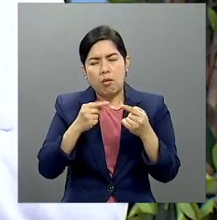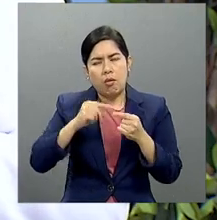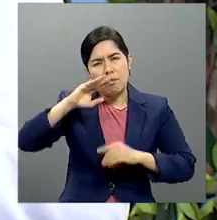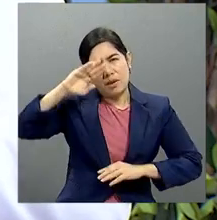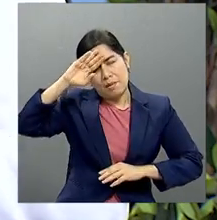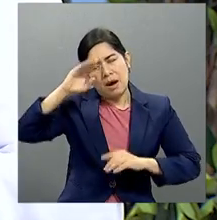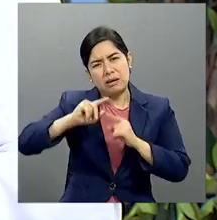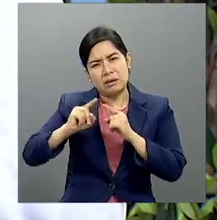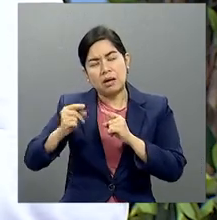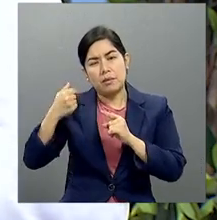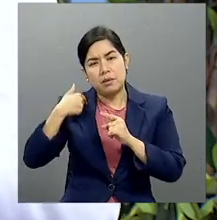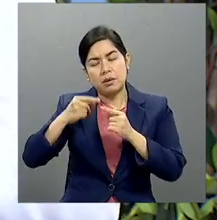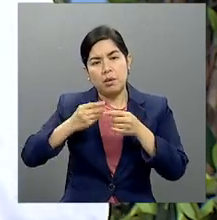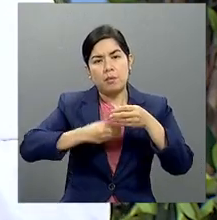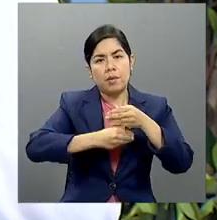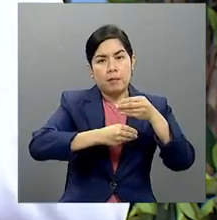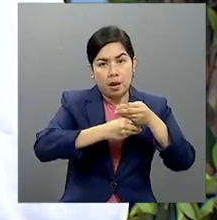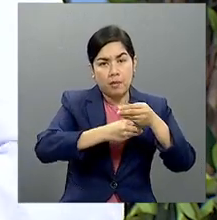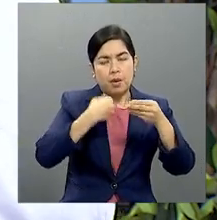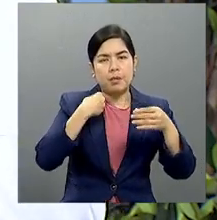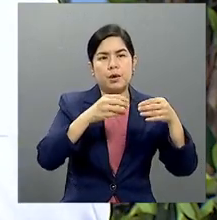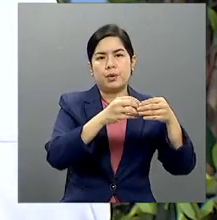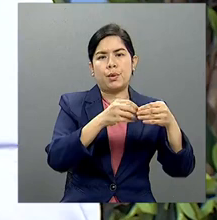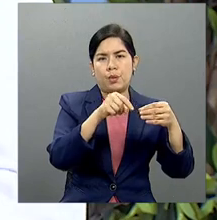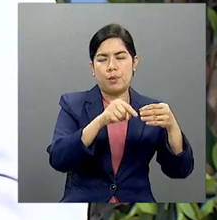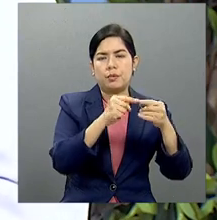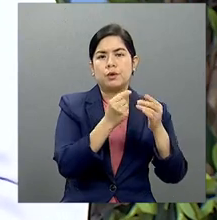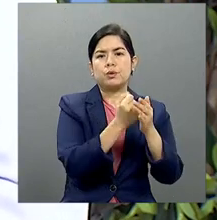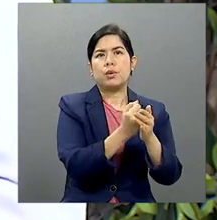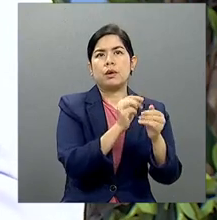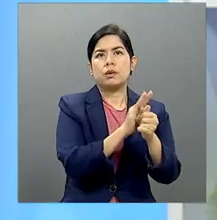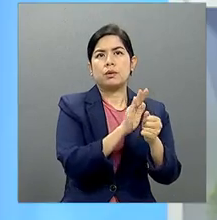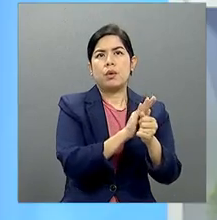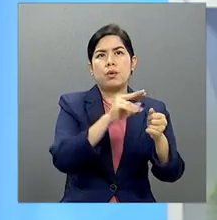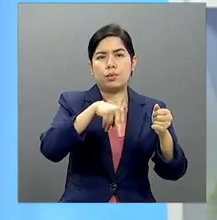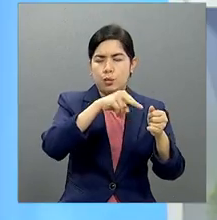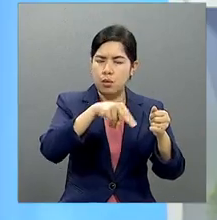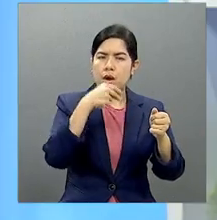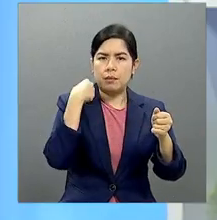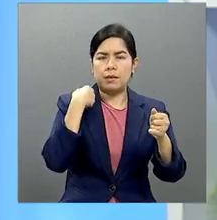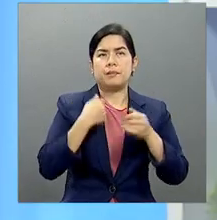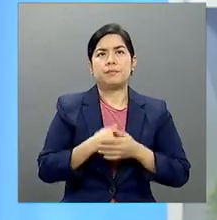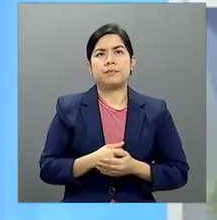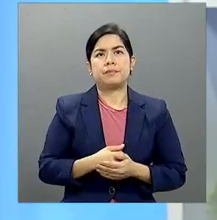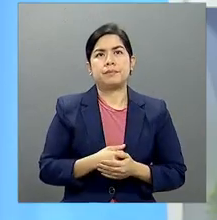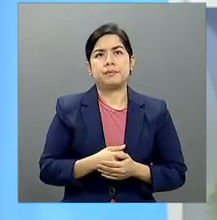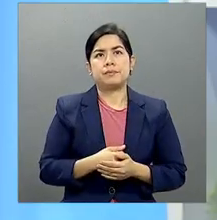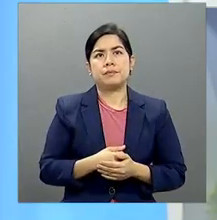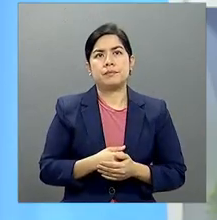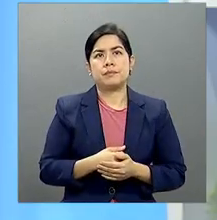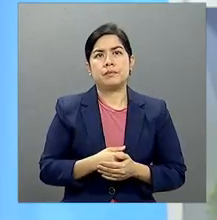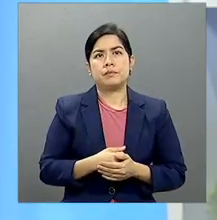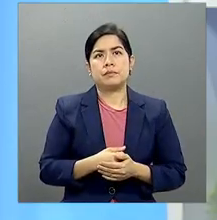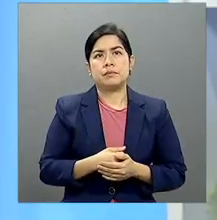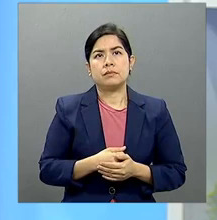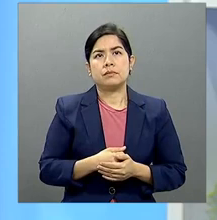จะมีสาขาวิชาชีพตรงนี้แหละที่มาคอยประคับประคองคนไข้ในวาระสุดท้าย นี่แหละค่ะคุณผู้ชมคะเพราะฉะนั้นก็นี่แหละความ